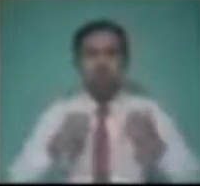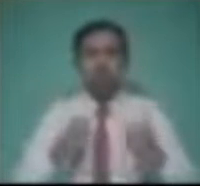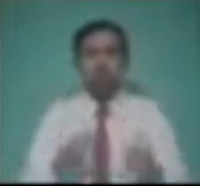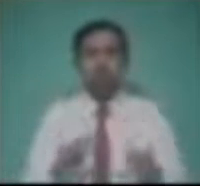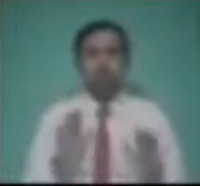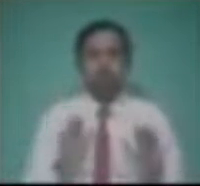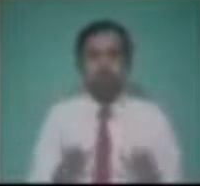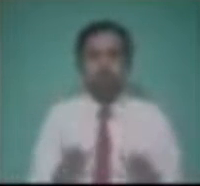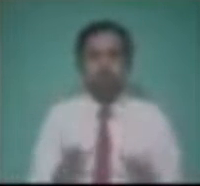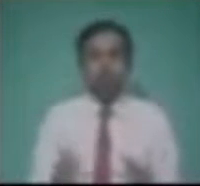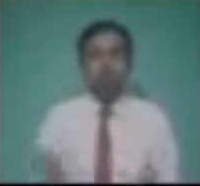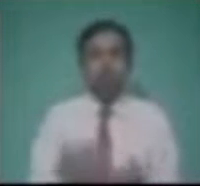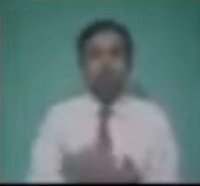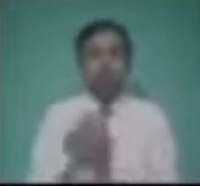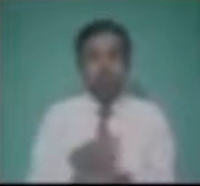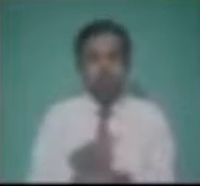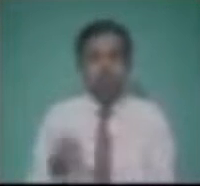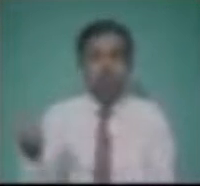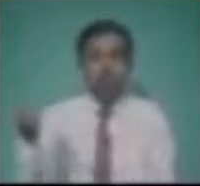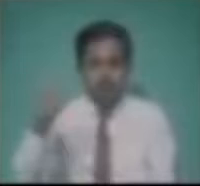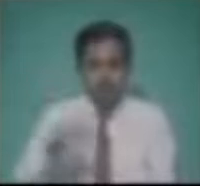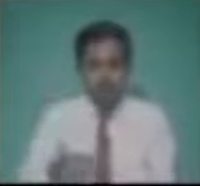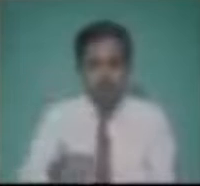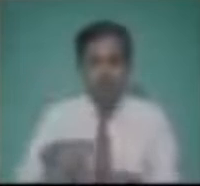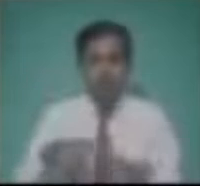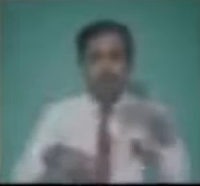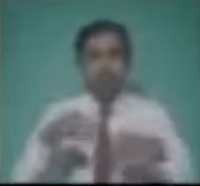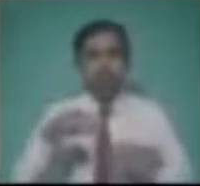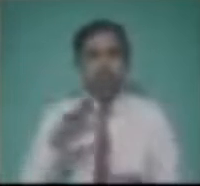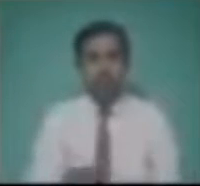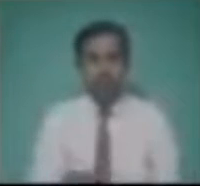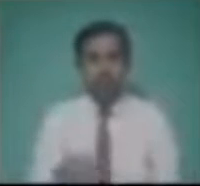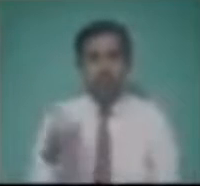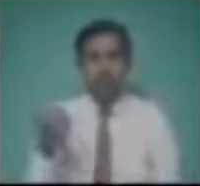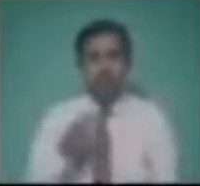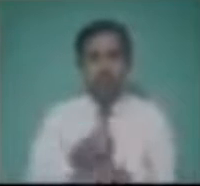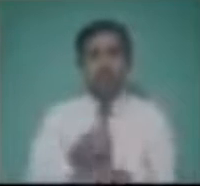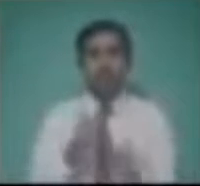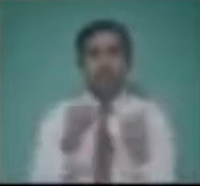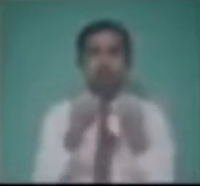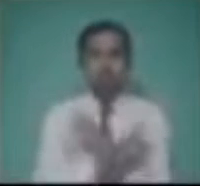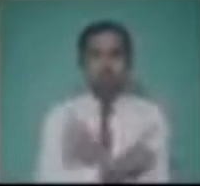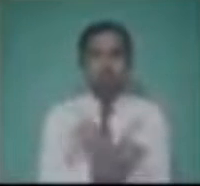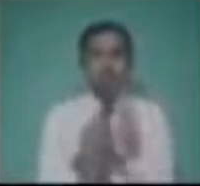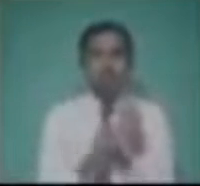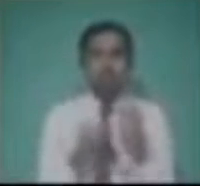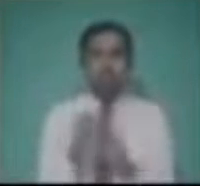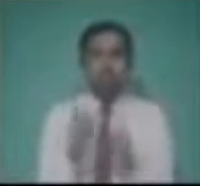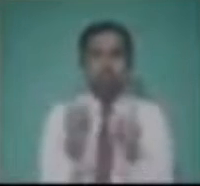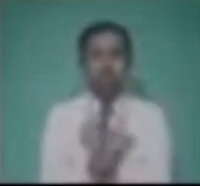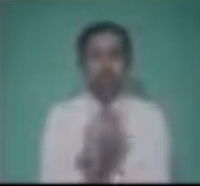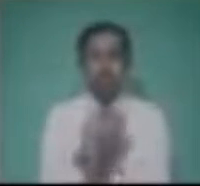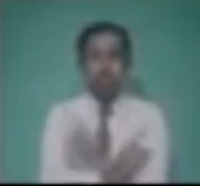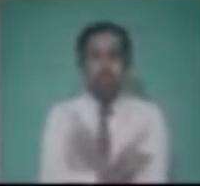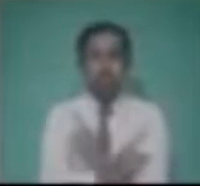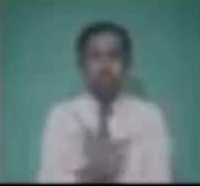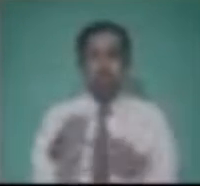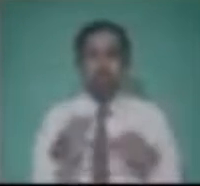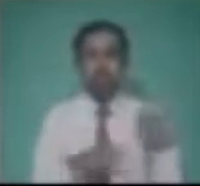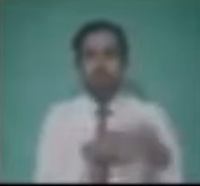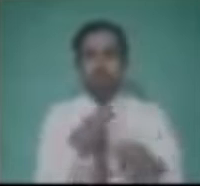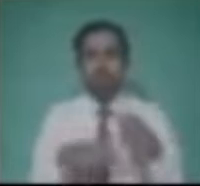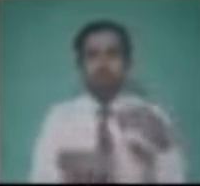ඇරෙන්න ආය ආණ්ඩුවක් තිබ්වත් ආය ඡන්දයක් තිබ්බත් ආය ආණ්ඩුව මාරු වුණත් ඇමතිලා මාරු වුණත්